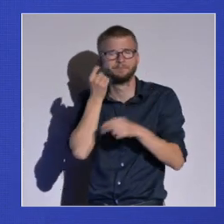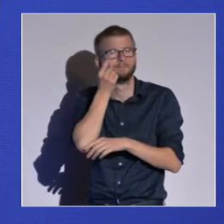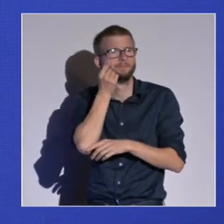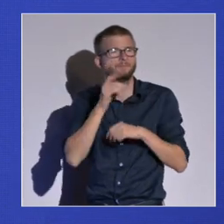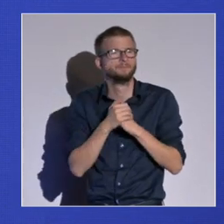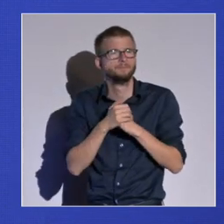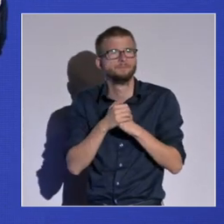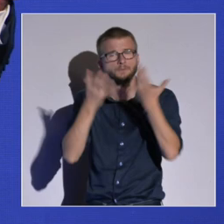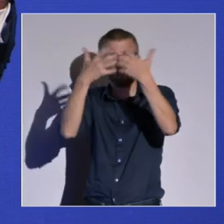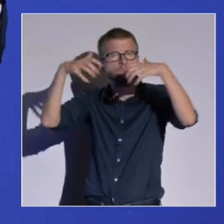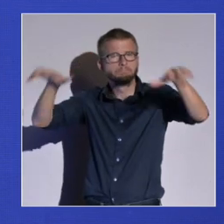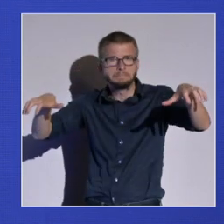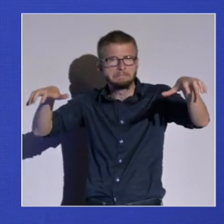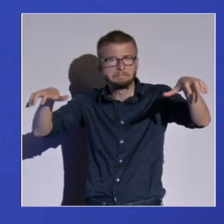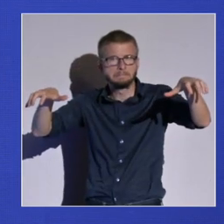bipolarisation